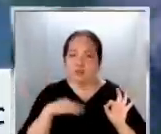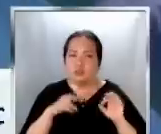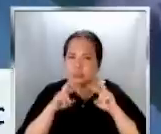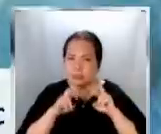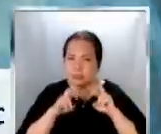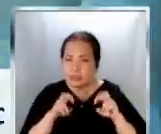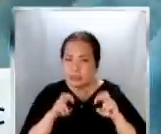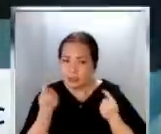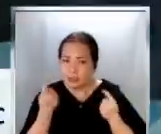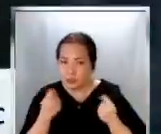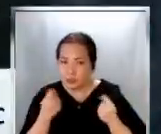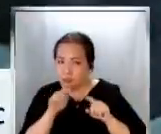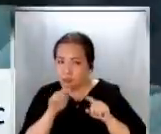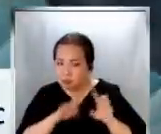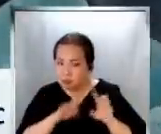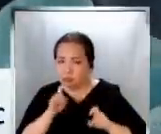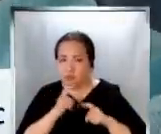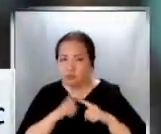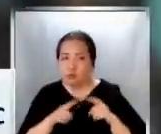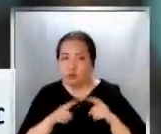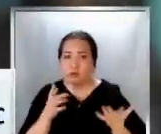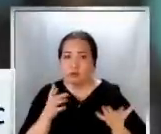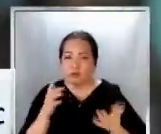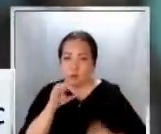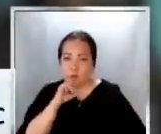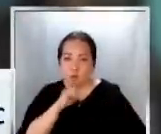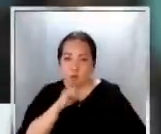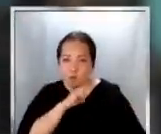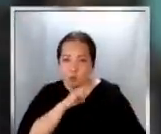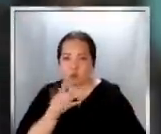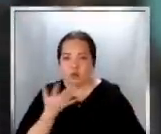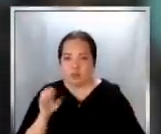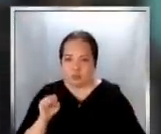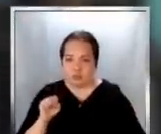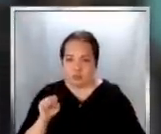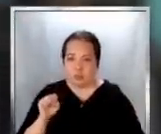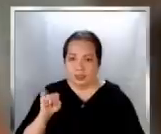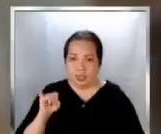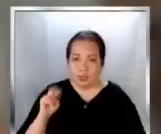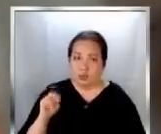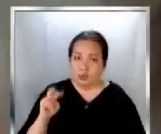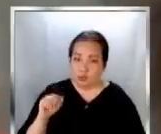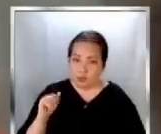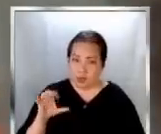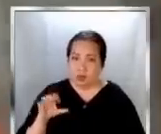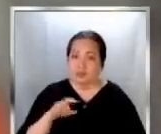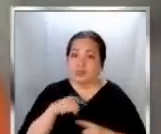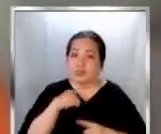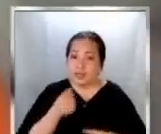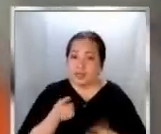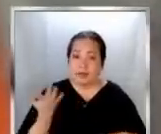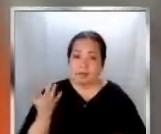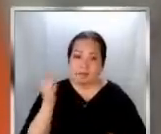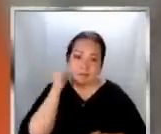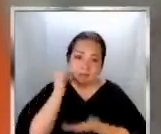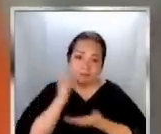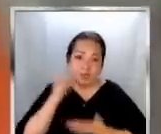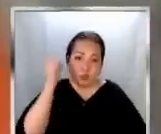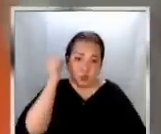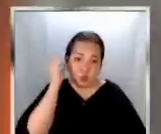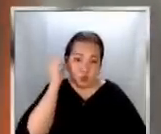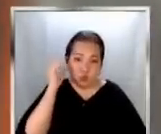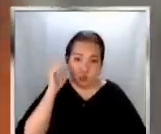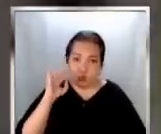senior citizens o 60 years old pataas. Ayon kay Secretary Francisco Duque III, nag-uusap na ang Department of Health at Sinovac